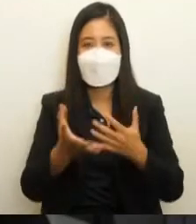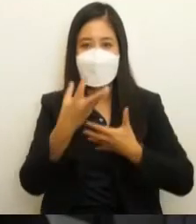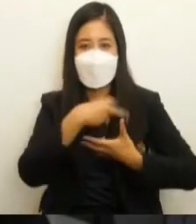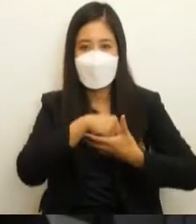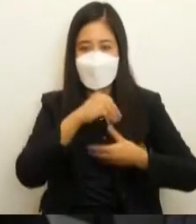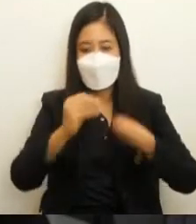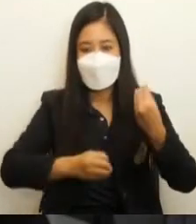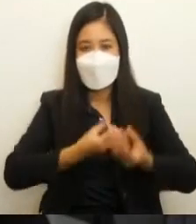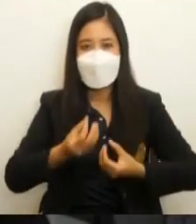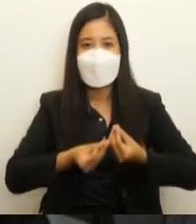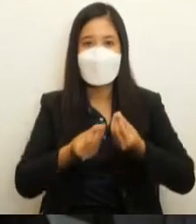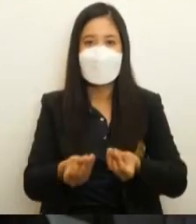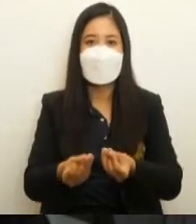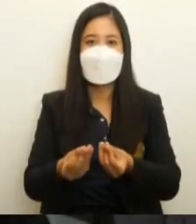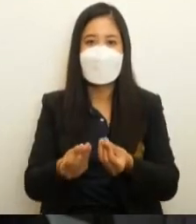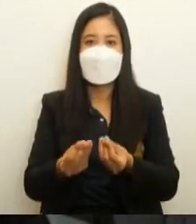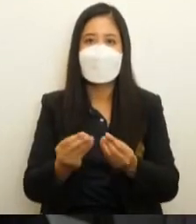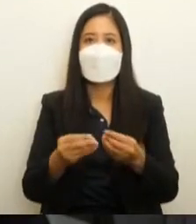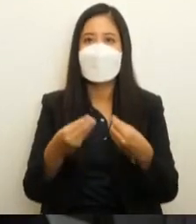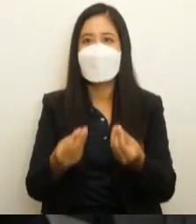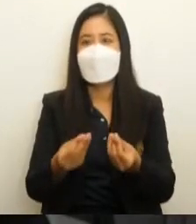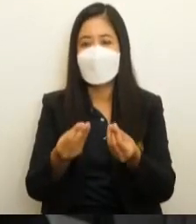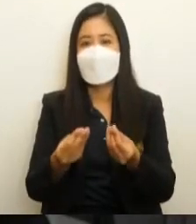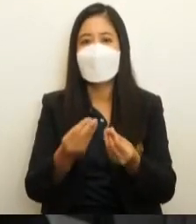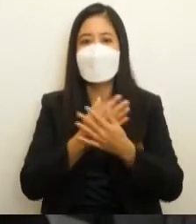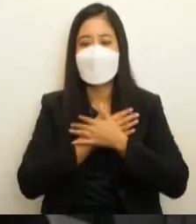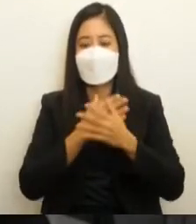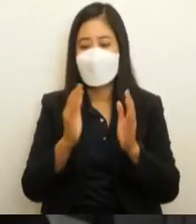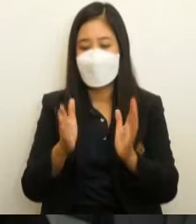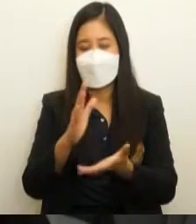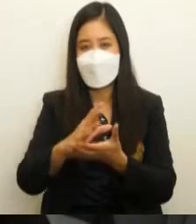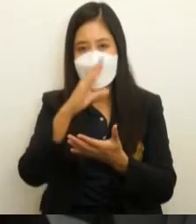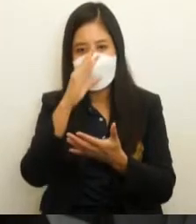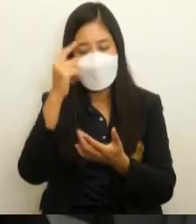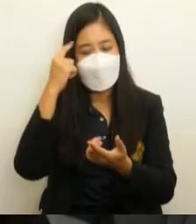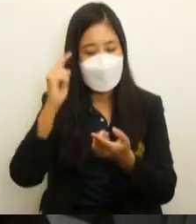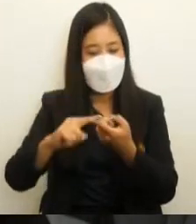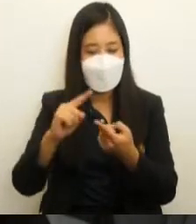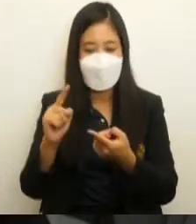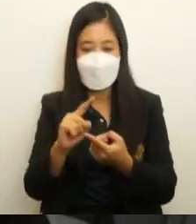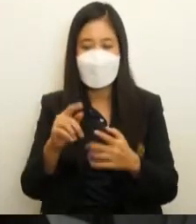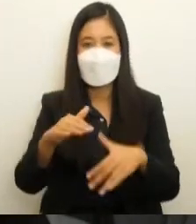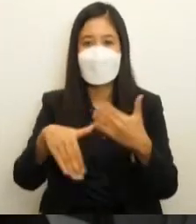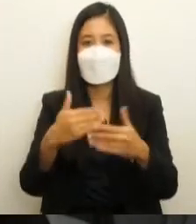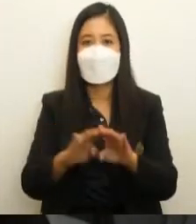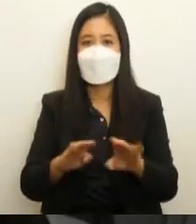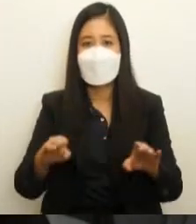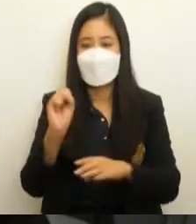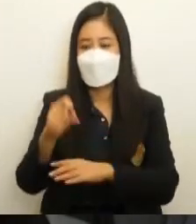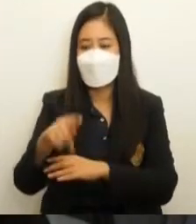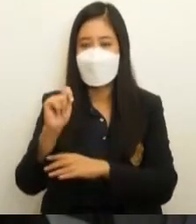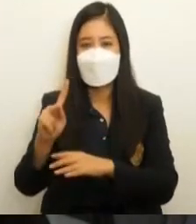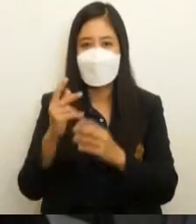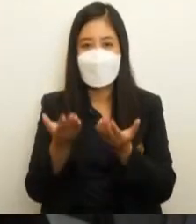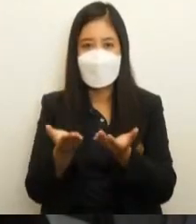ครูผู้นี้นั่นก็คือได้สอนนักเรียนได้ทำประโยชน์เพื่อสังคมทางสพท.ต้องขอขอบคุณท่าน